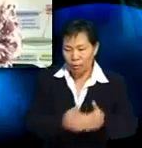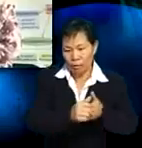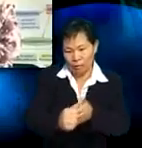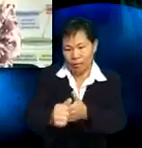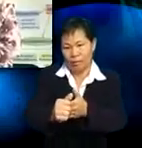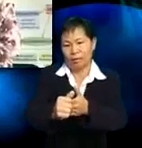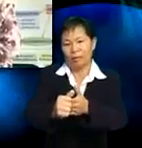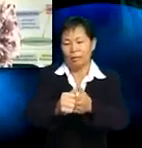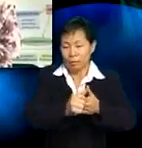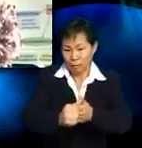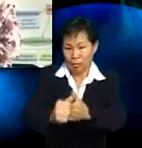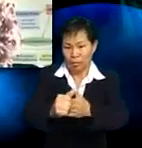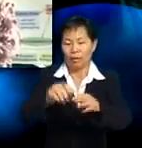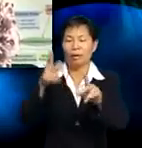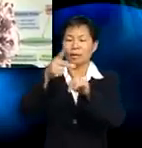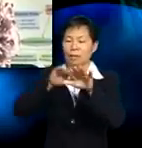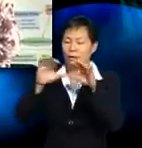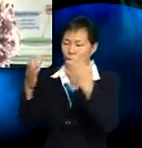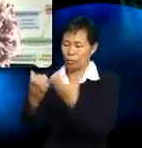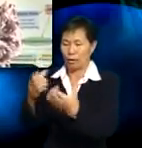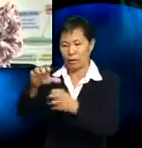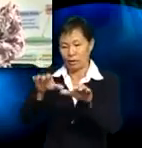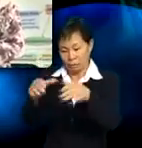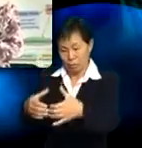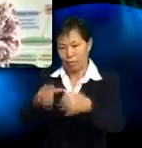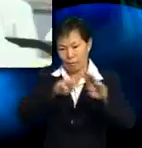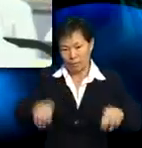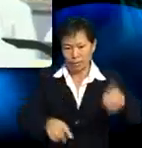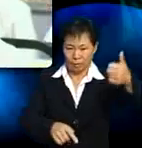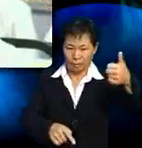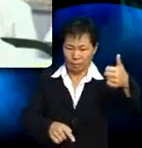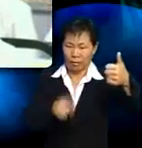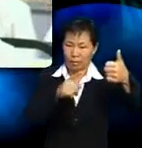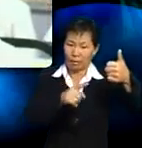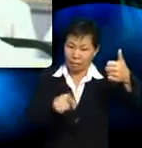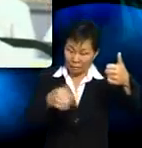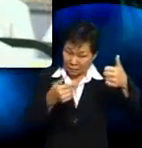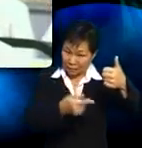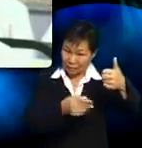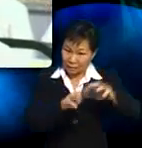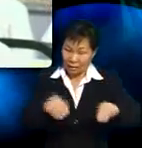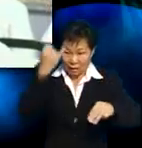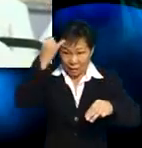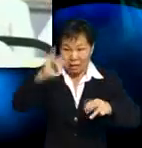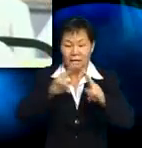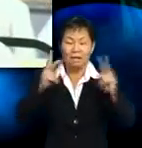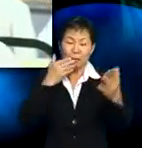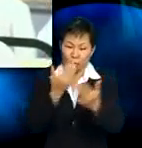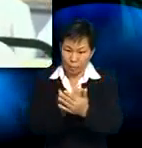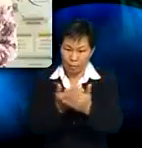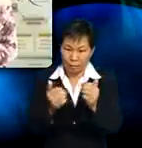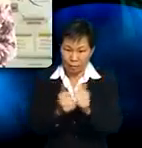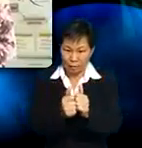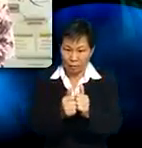kepada kumpulan lain pada masa akan tetap latihan pertama yaitu Sri Sri telah menyampaikan idea dengan sangat baik